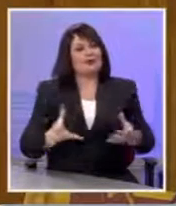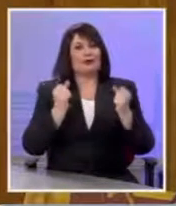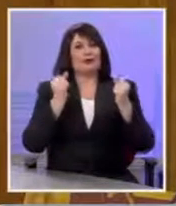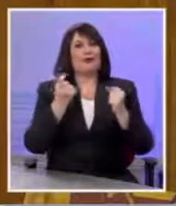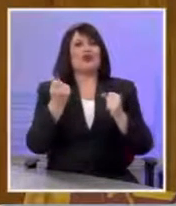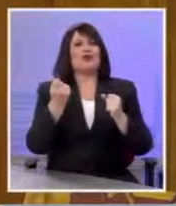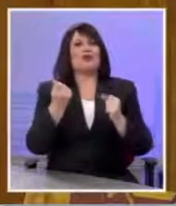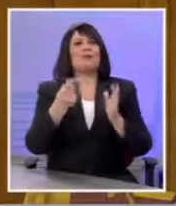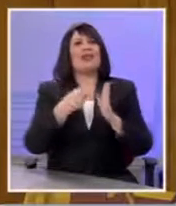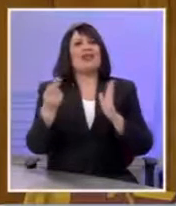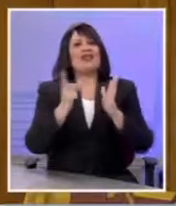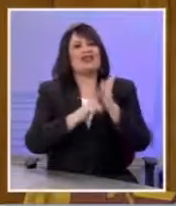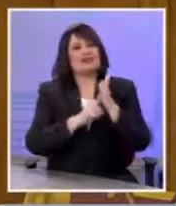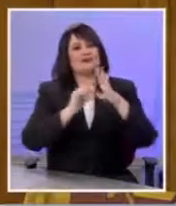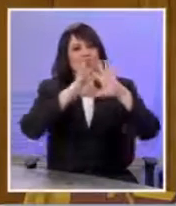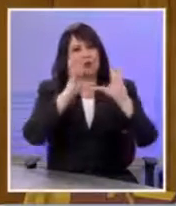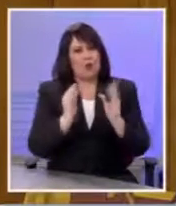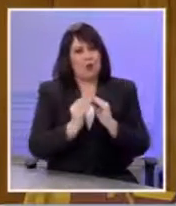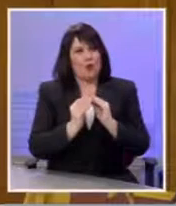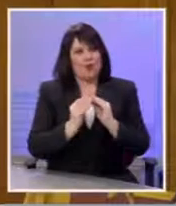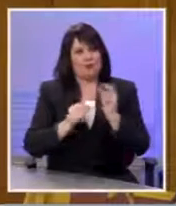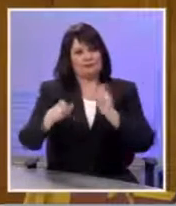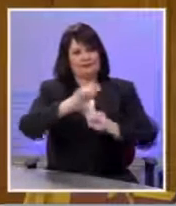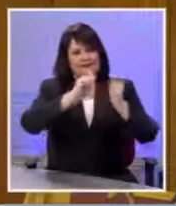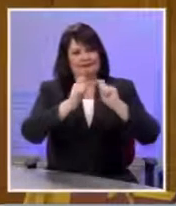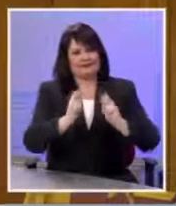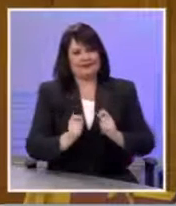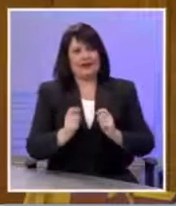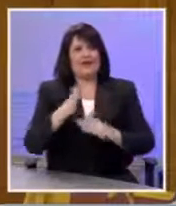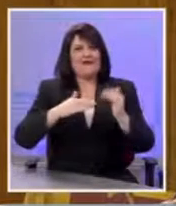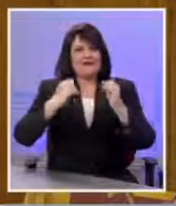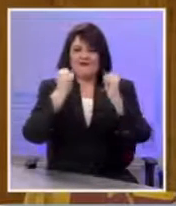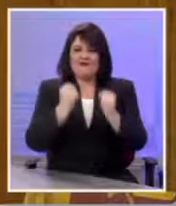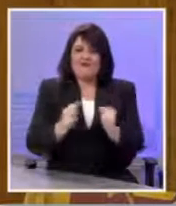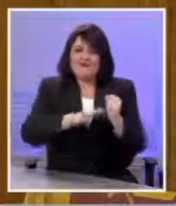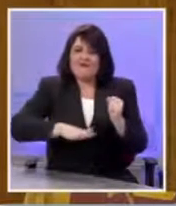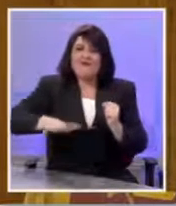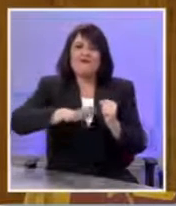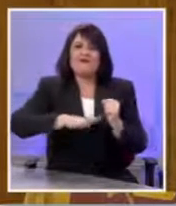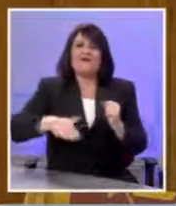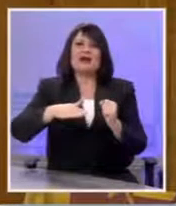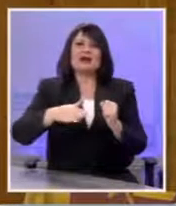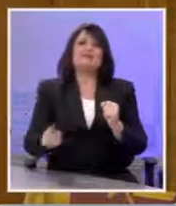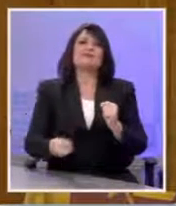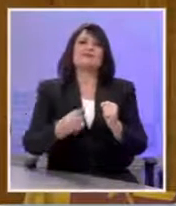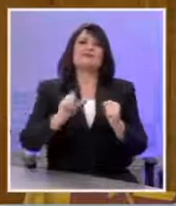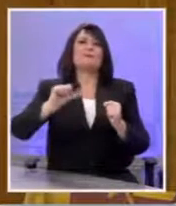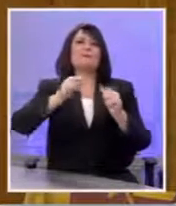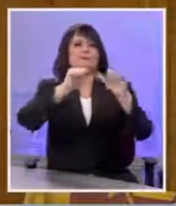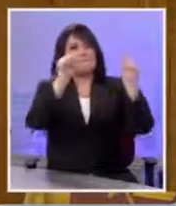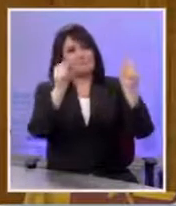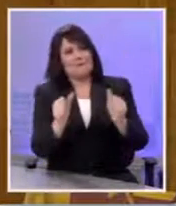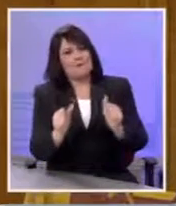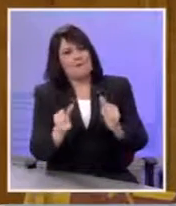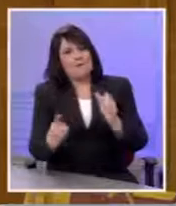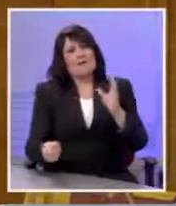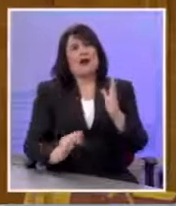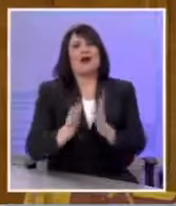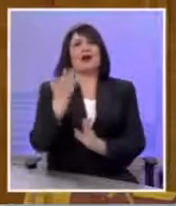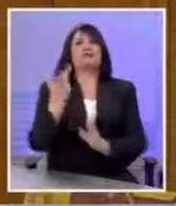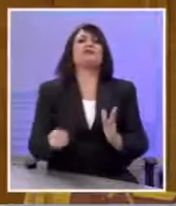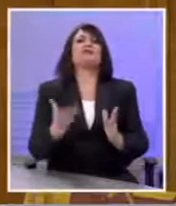και τους θεσμούς που θα θέσουν τις βάσεις, όπως ήδη είπα, για να δημορφωθεί ένα νέο πρότυπο ανάπτυξης στη βάση νέων